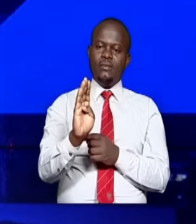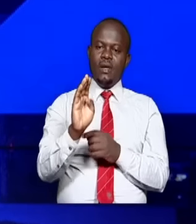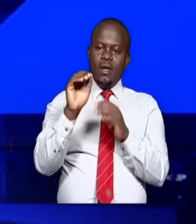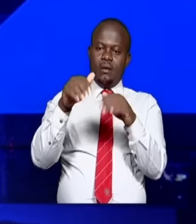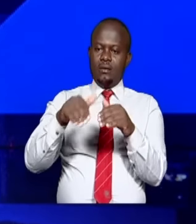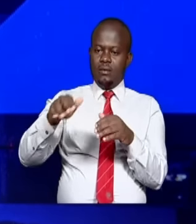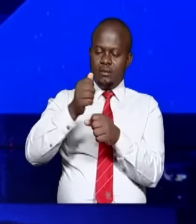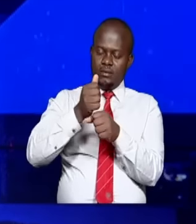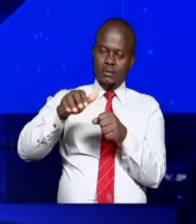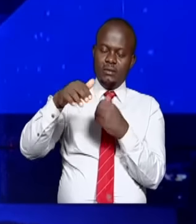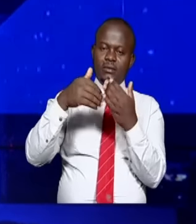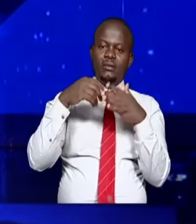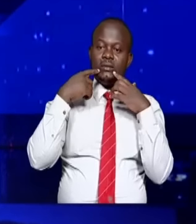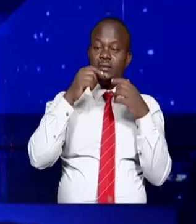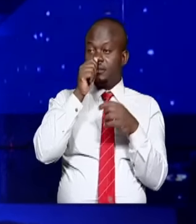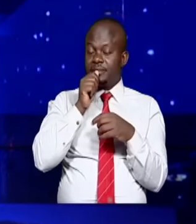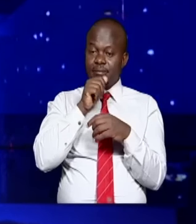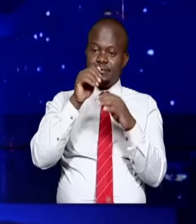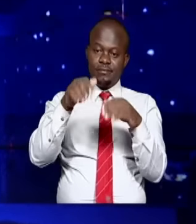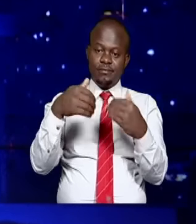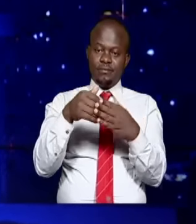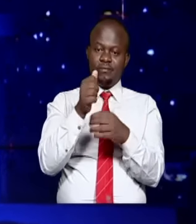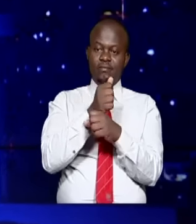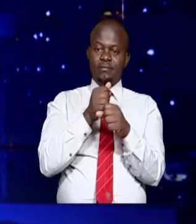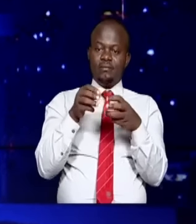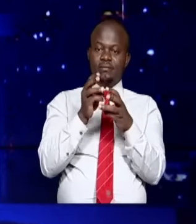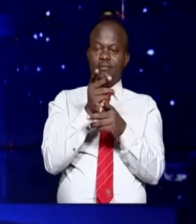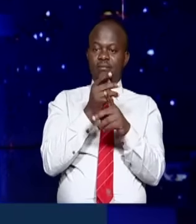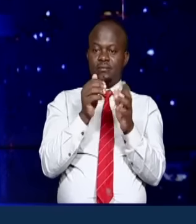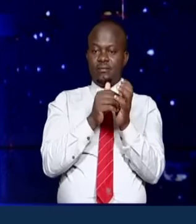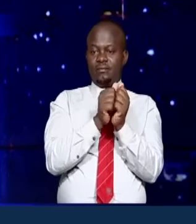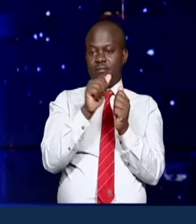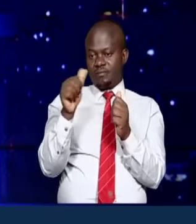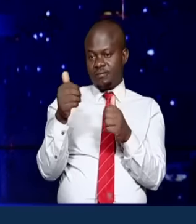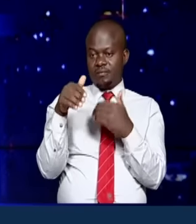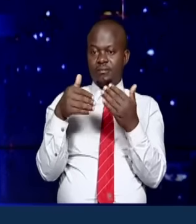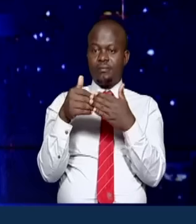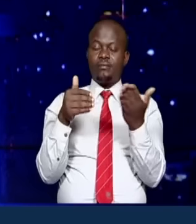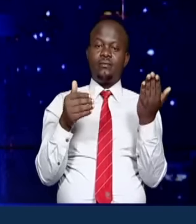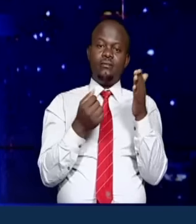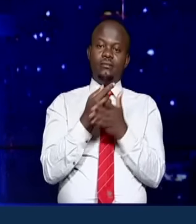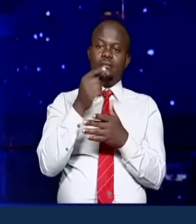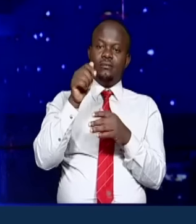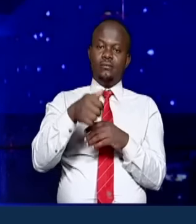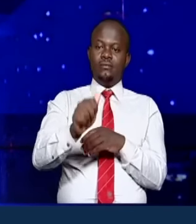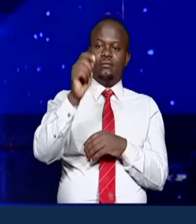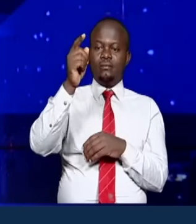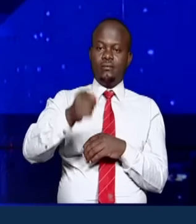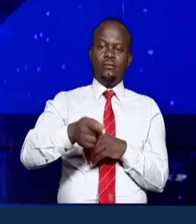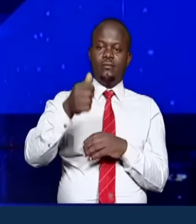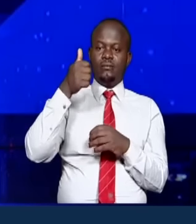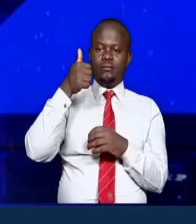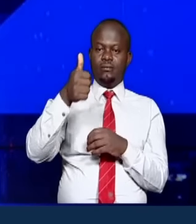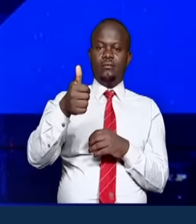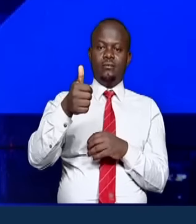karere bakavuga ko ibanga ry'ubuhinzi bw'ikawa uburyo bayitaho n'ibindi ari byo byatumye ikawa iza ku mwanya mwiza.